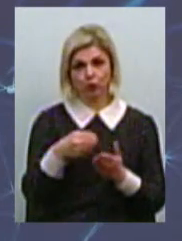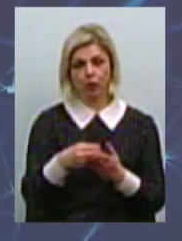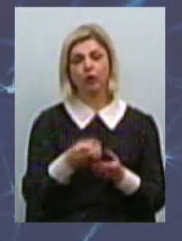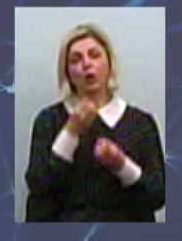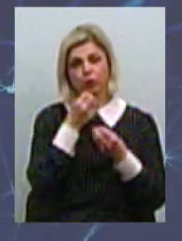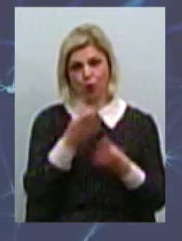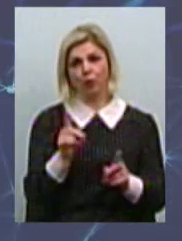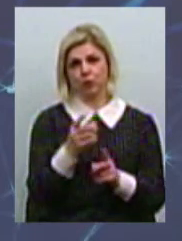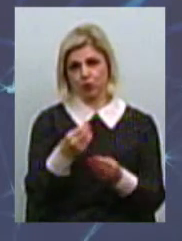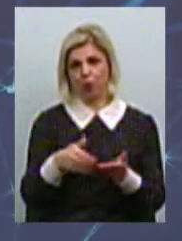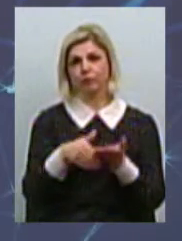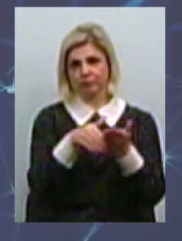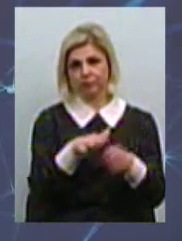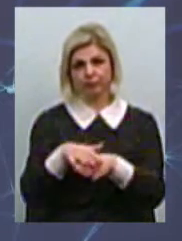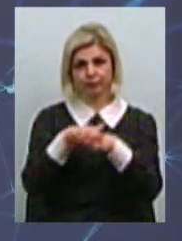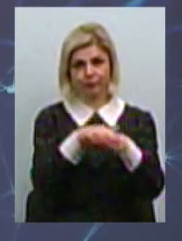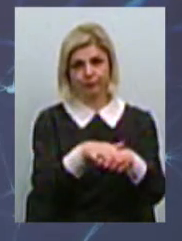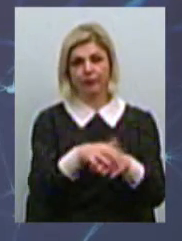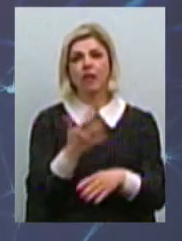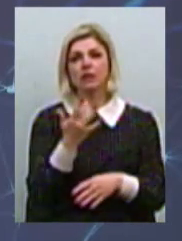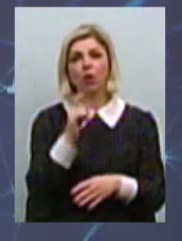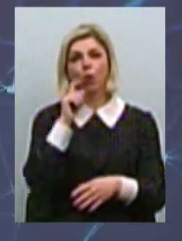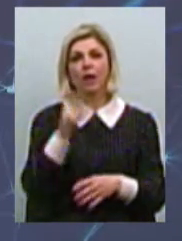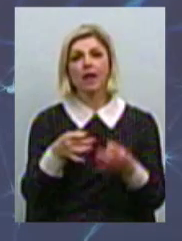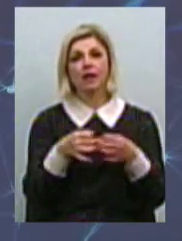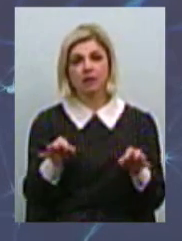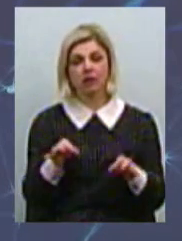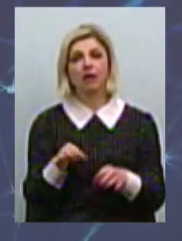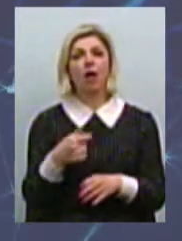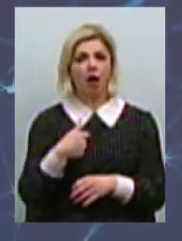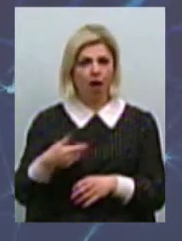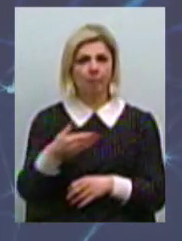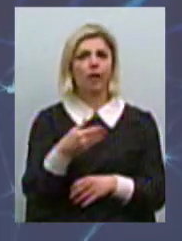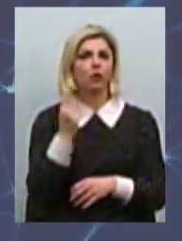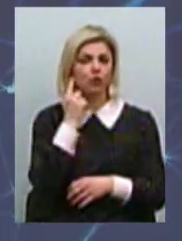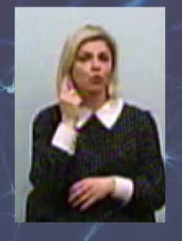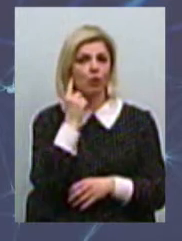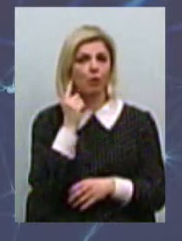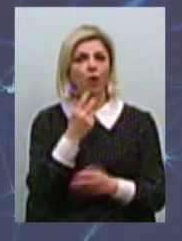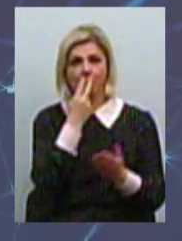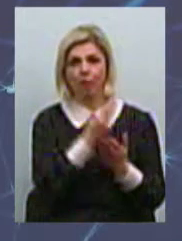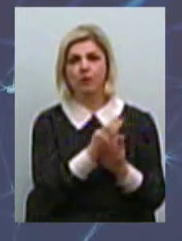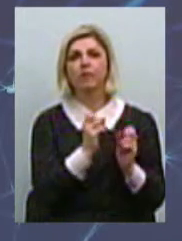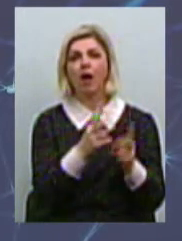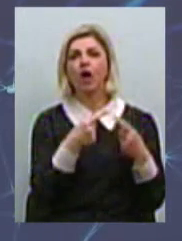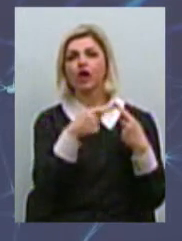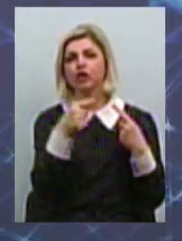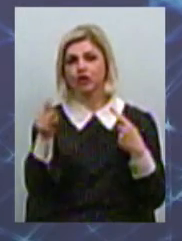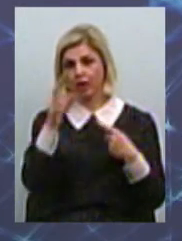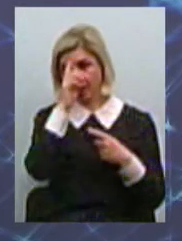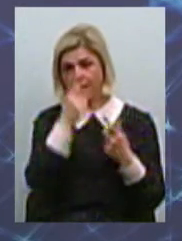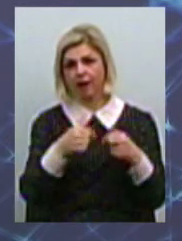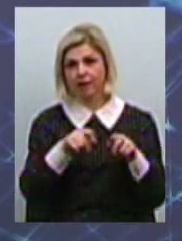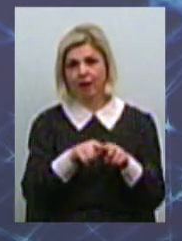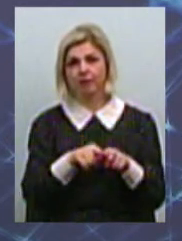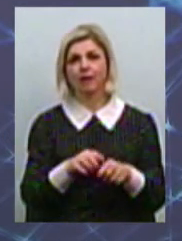адже скільки Україна незалежна, стільки ми чуємо про те, що от подивіться, як в інших країнах, у тому ж самому